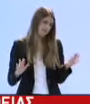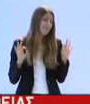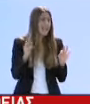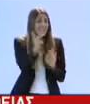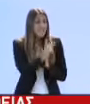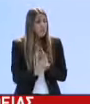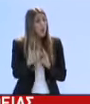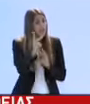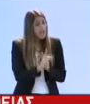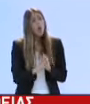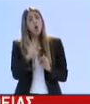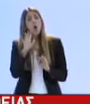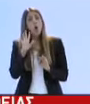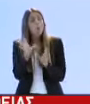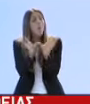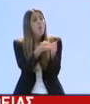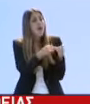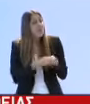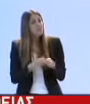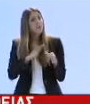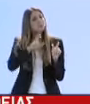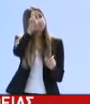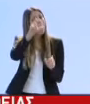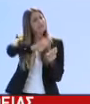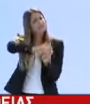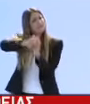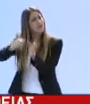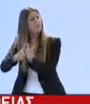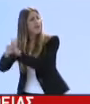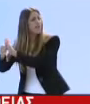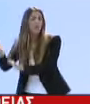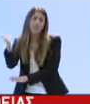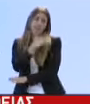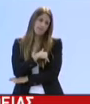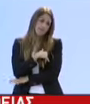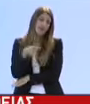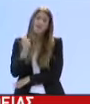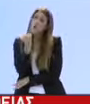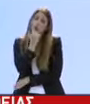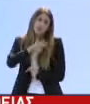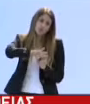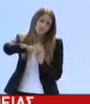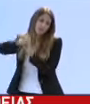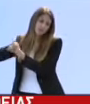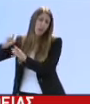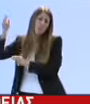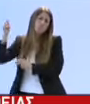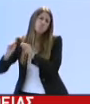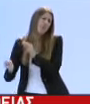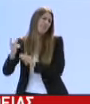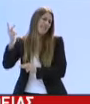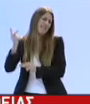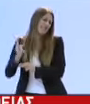κοινωνία όπου ομάδες και πολίτες μένουν στο περιθώριο είναι εξ ορισμού μια προβληματική